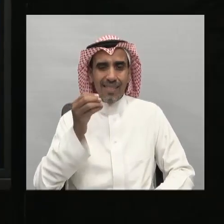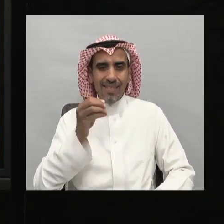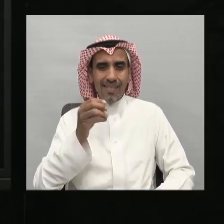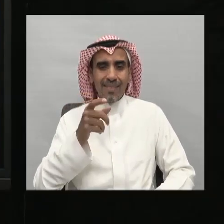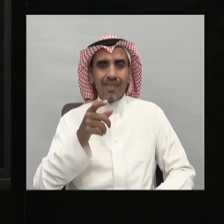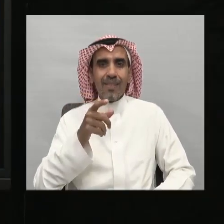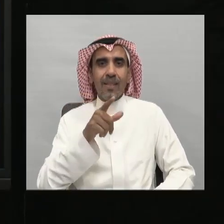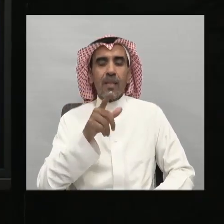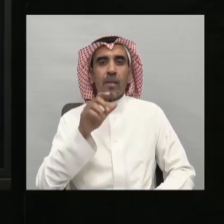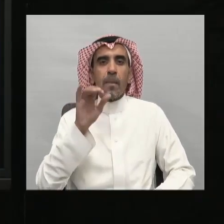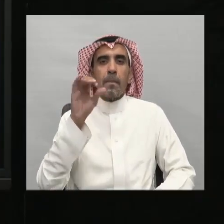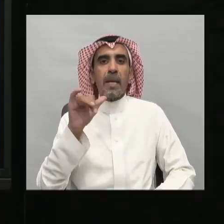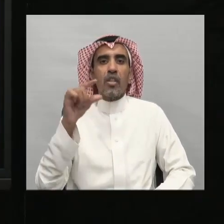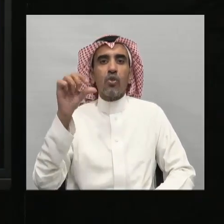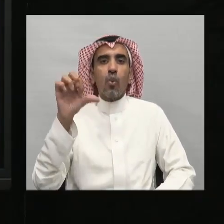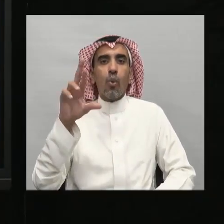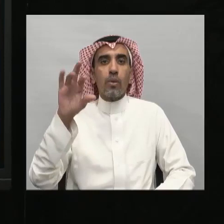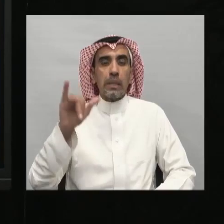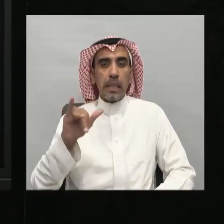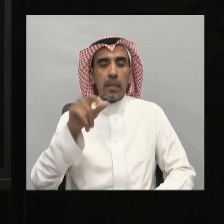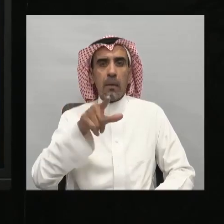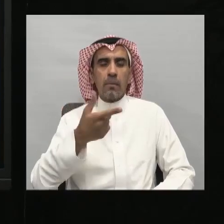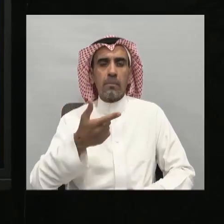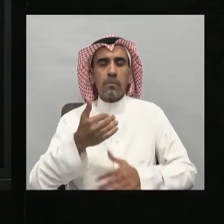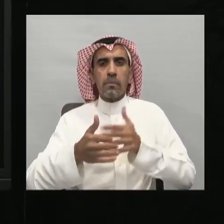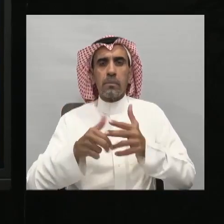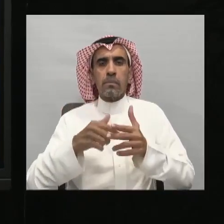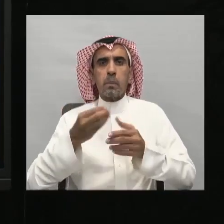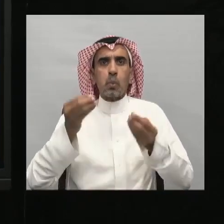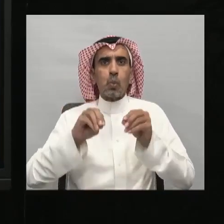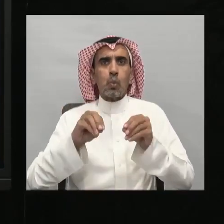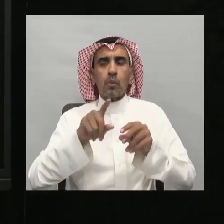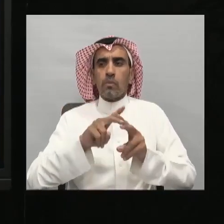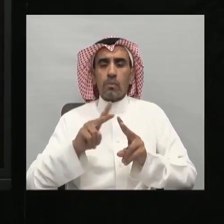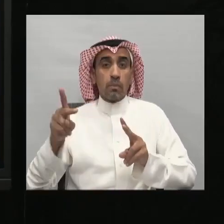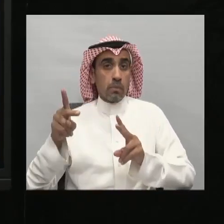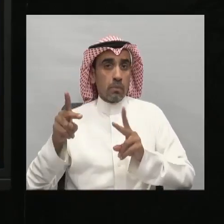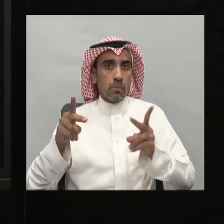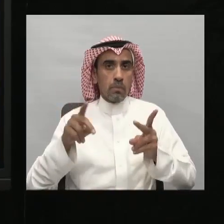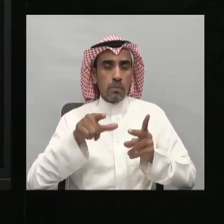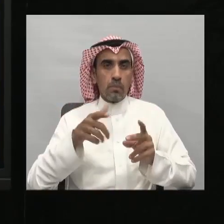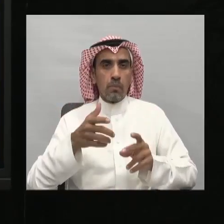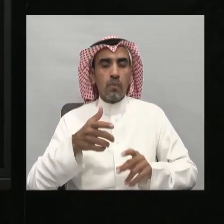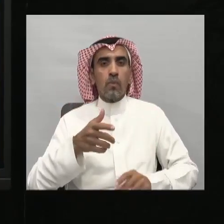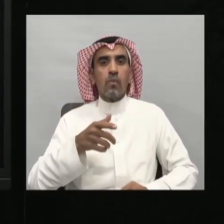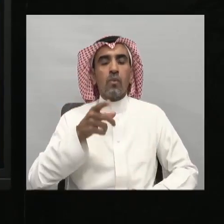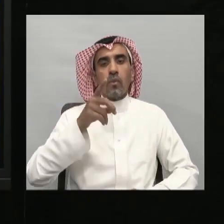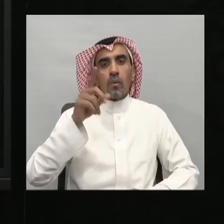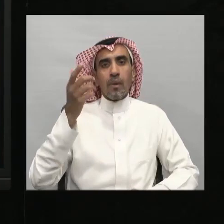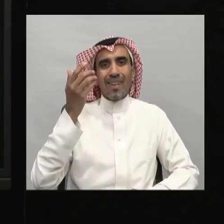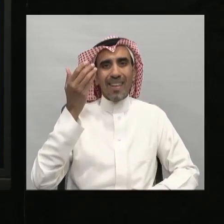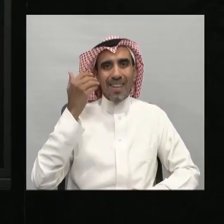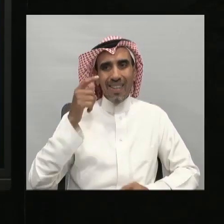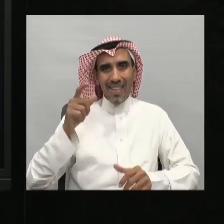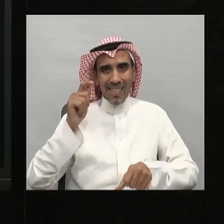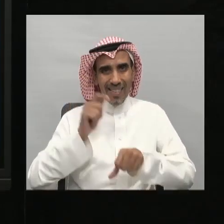الطراز الميدوزي في دورة ماذا؟ حياتها، وهذا وجه الاختلاف بين شقائق البحر وأيضا